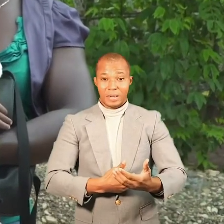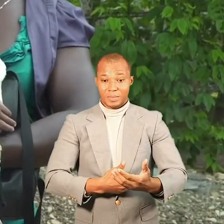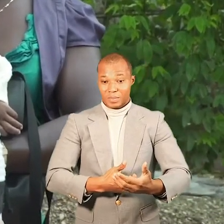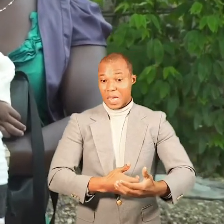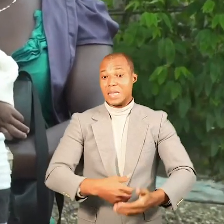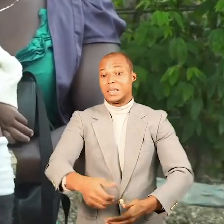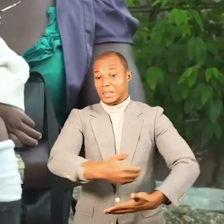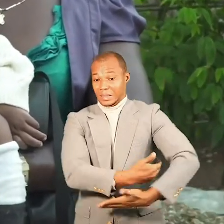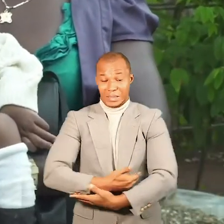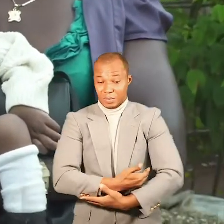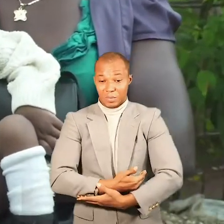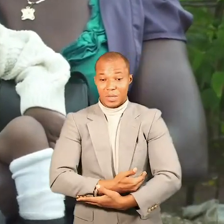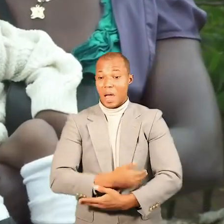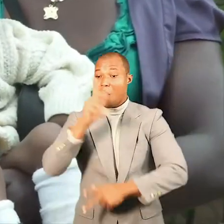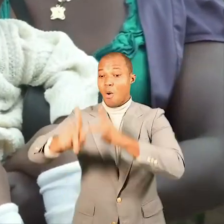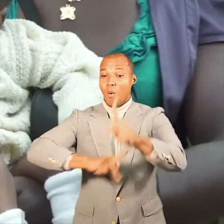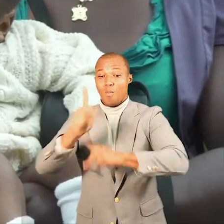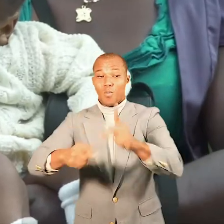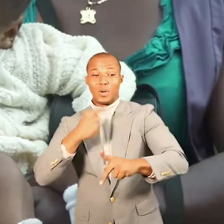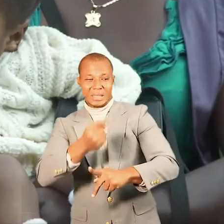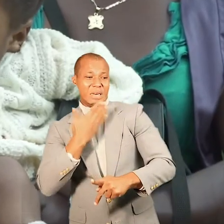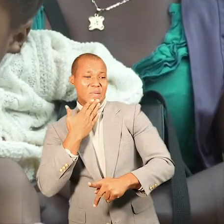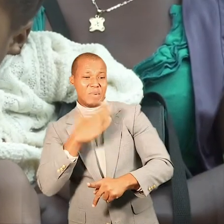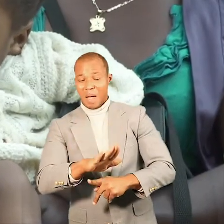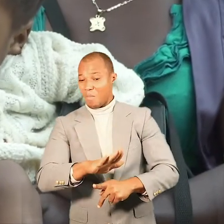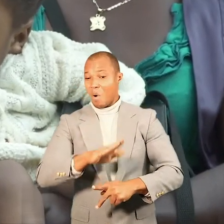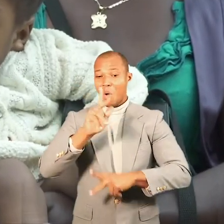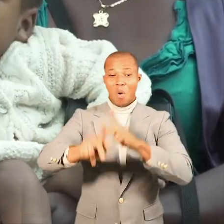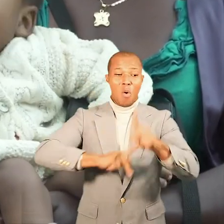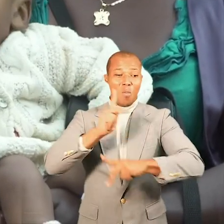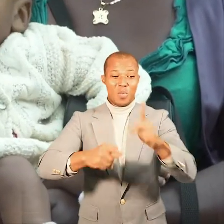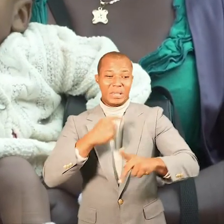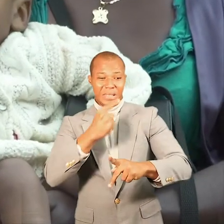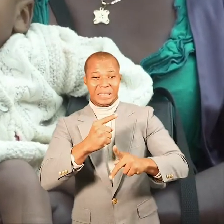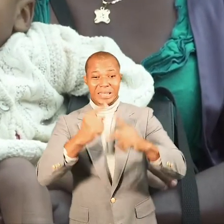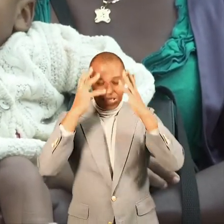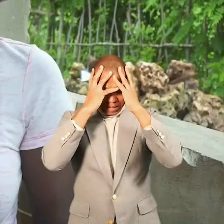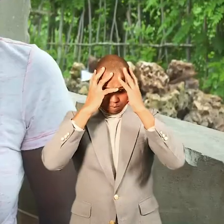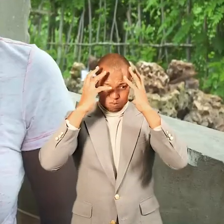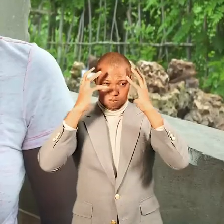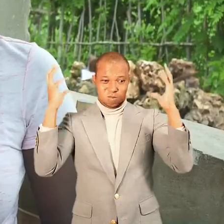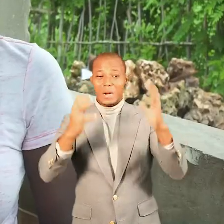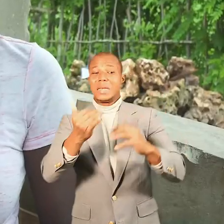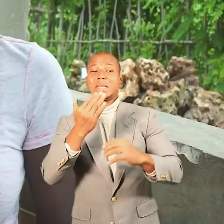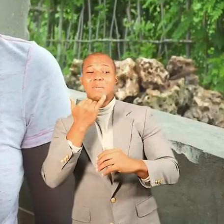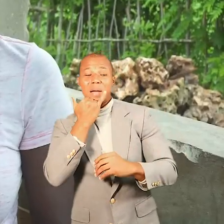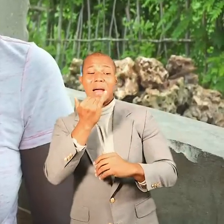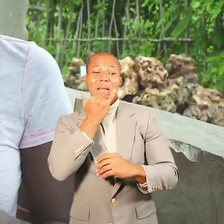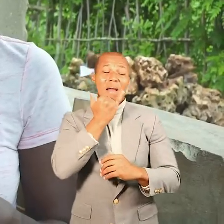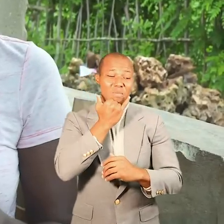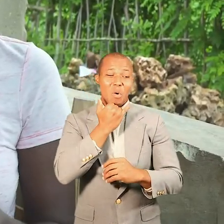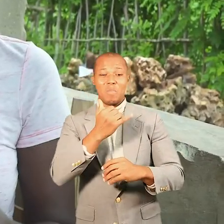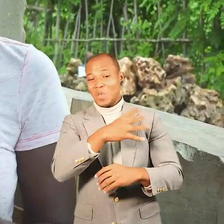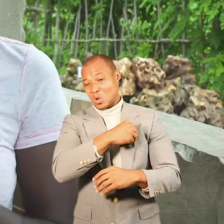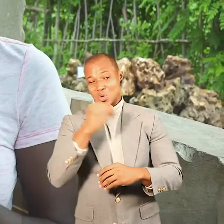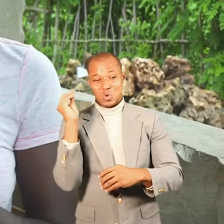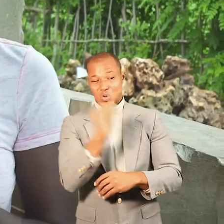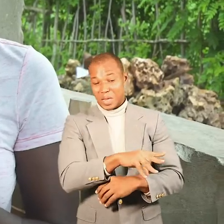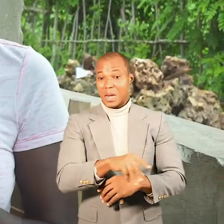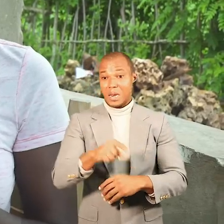pas craquer bay il y a même qui dit yo dit pas bon yo dit coco bay yo dit c'est mais avec vous c'est que bon Dieu